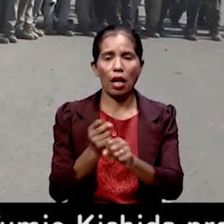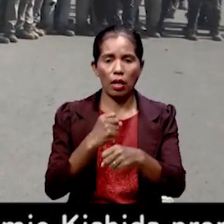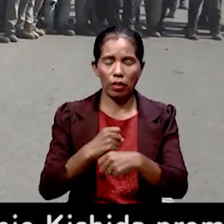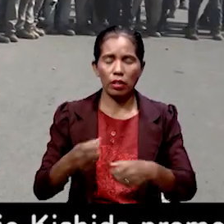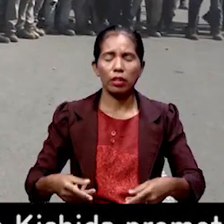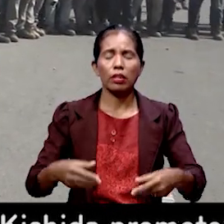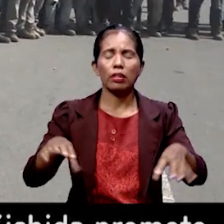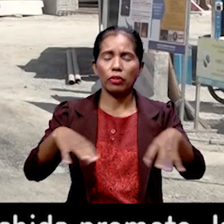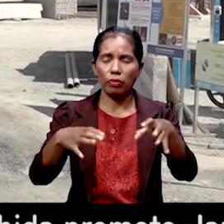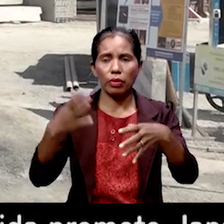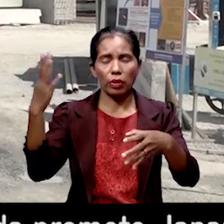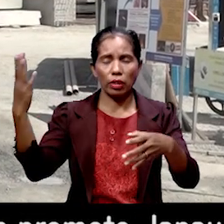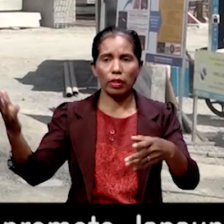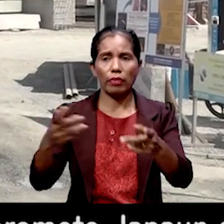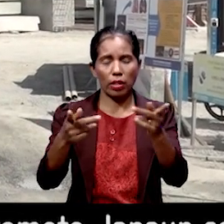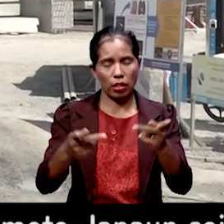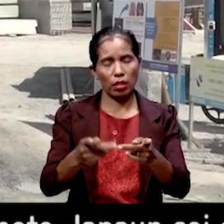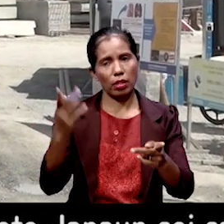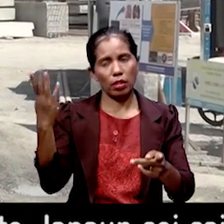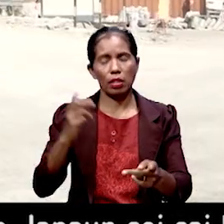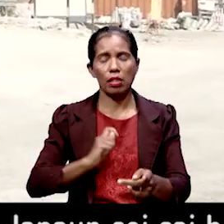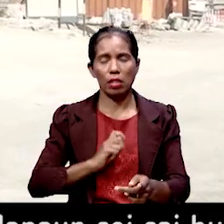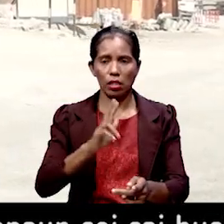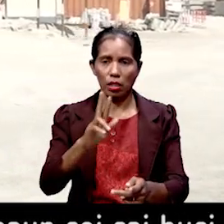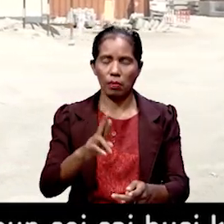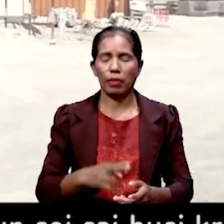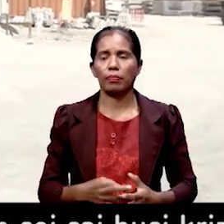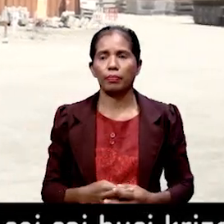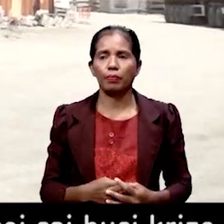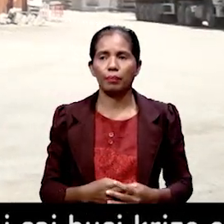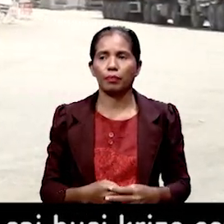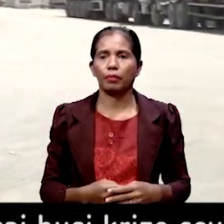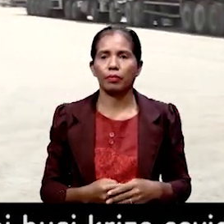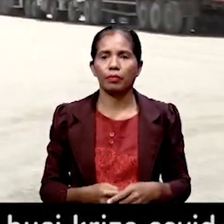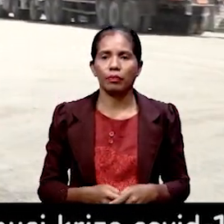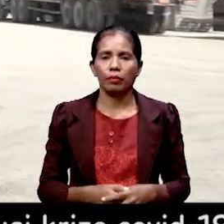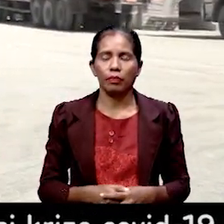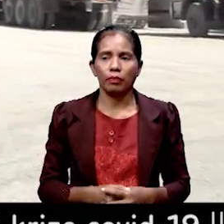servisu iha Portu Tibar. Zilda Rauzu, Clementino Maia, GMN.